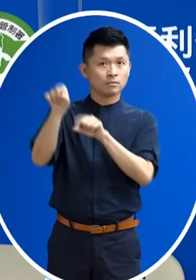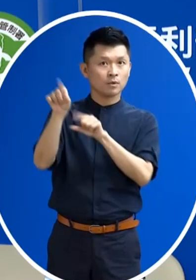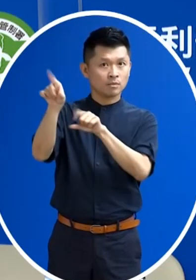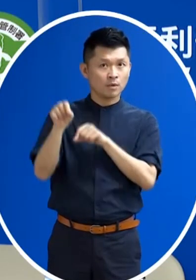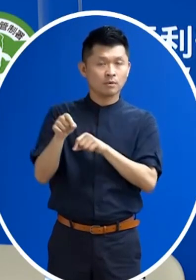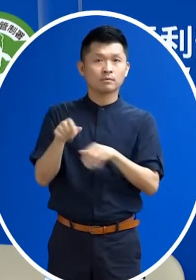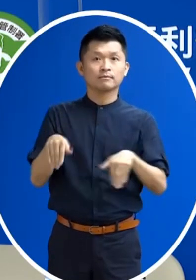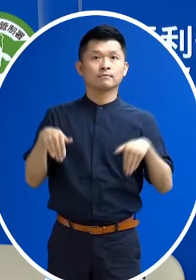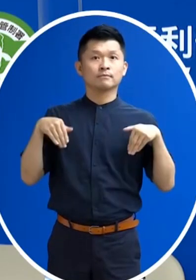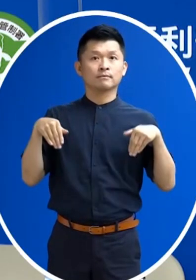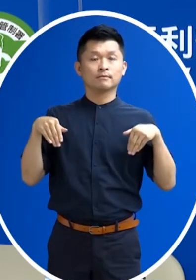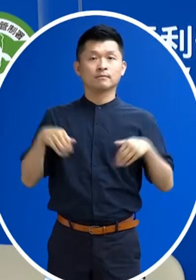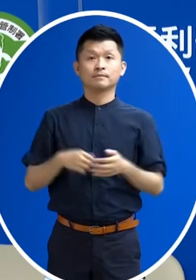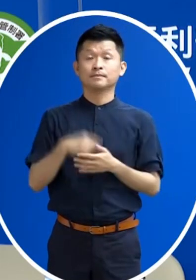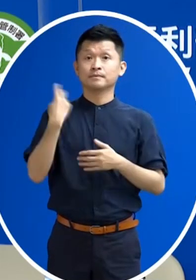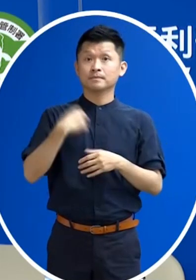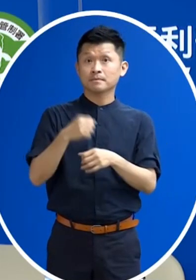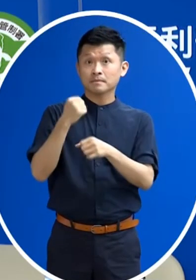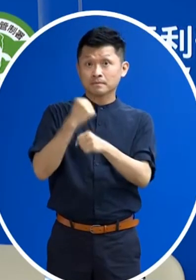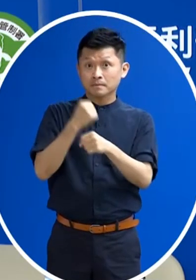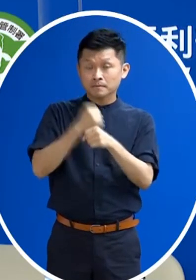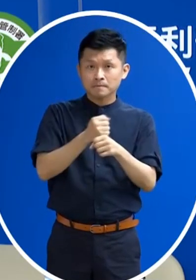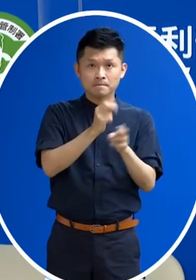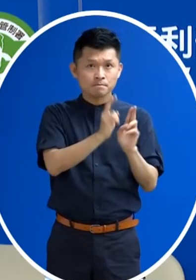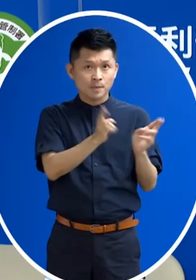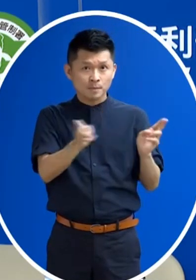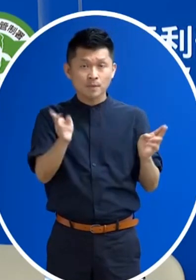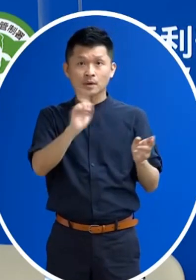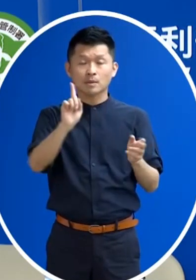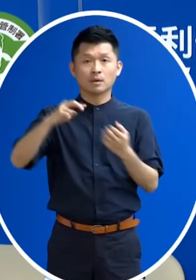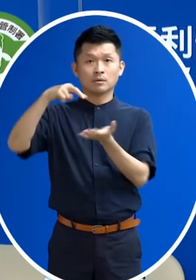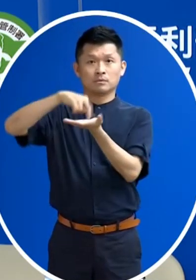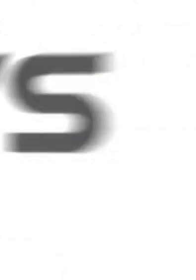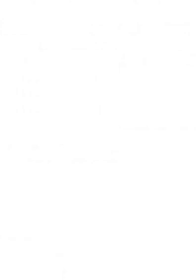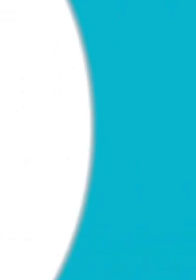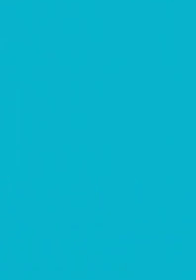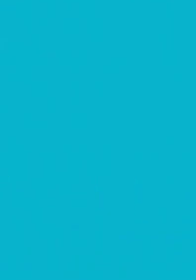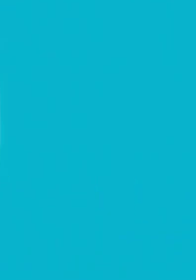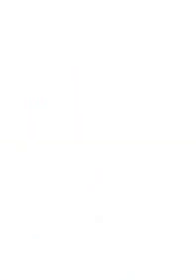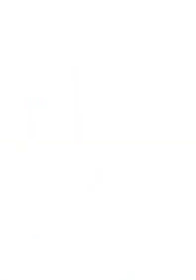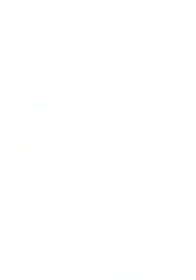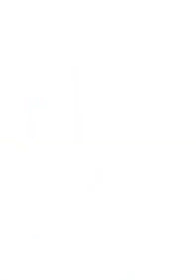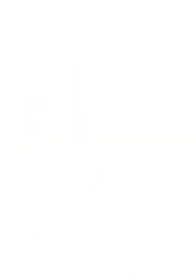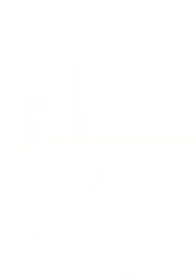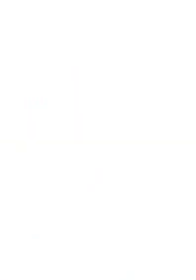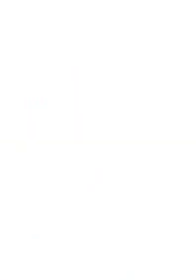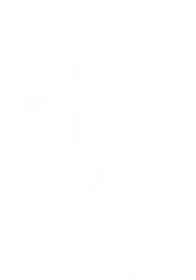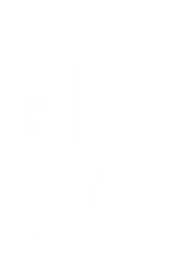我们的施政，我们的这个作为也都受到立法院的监督。